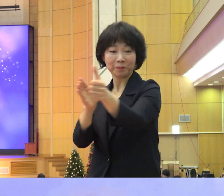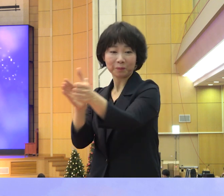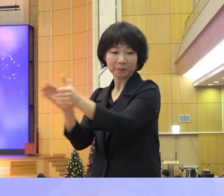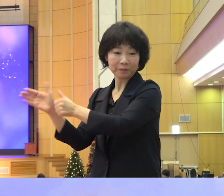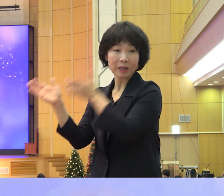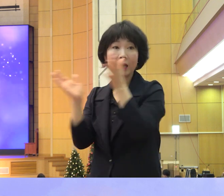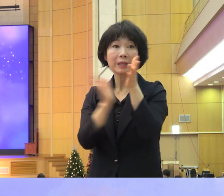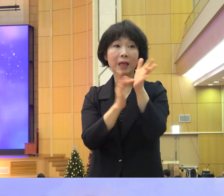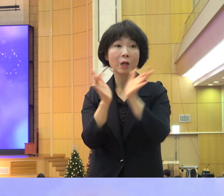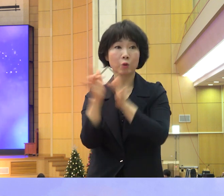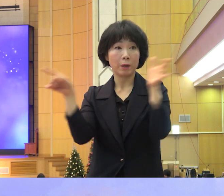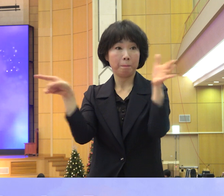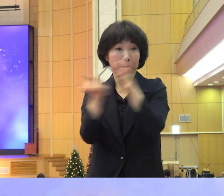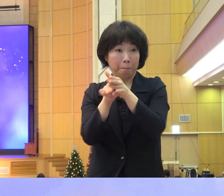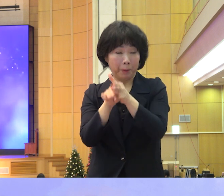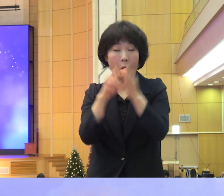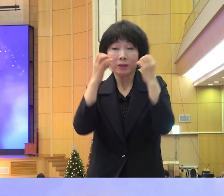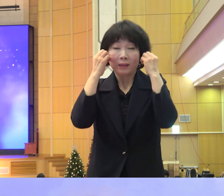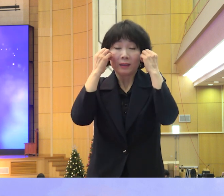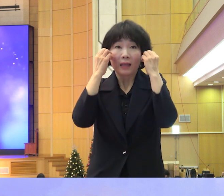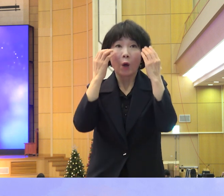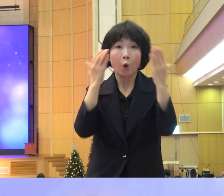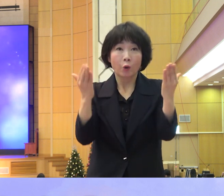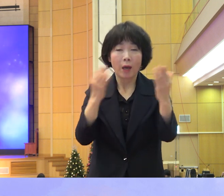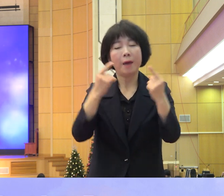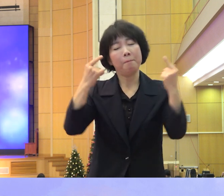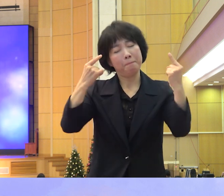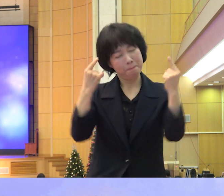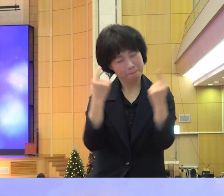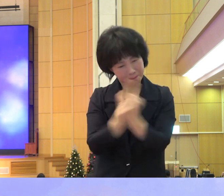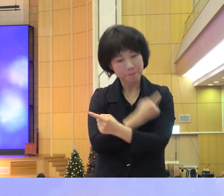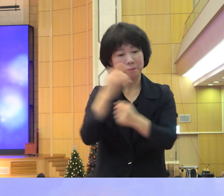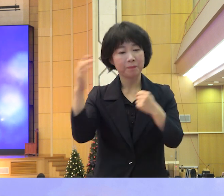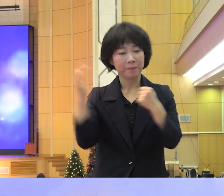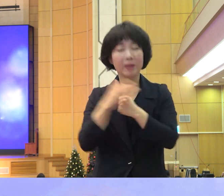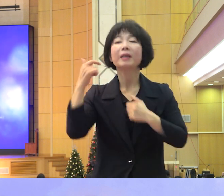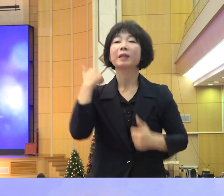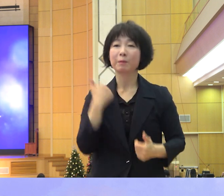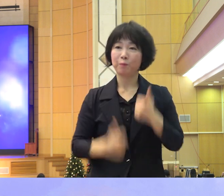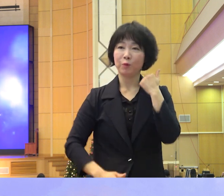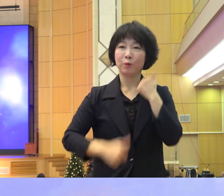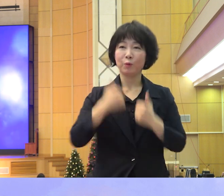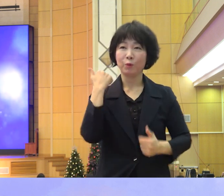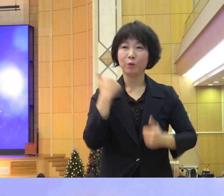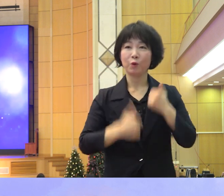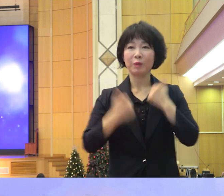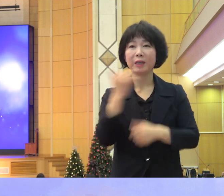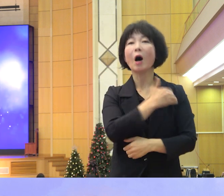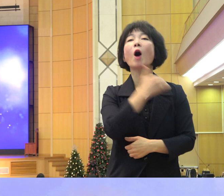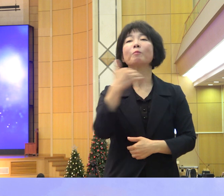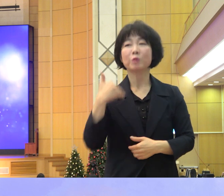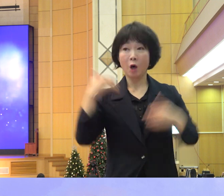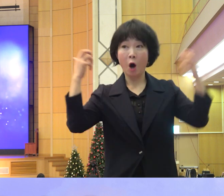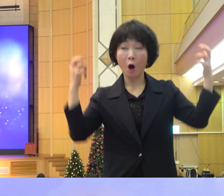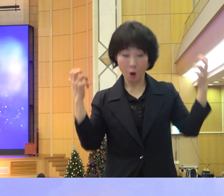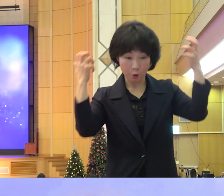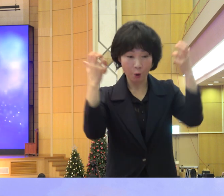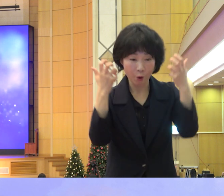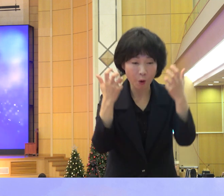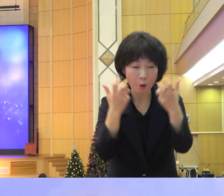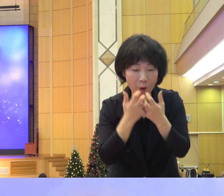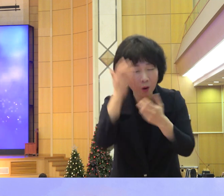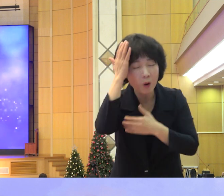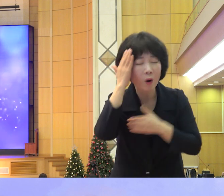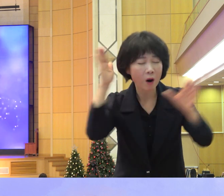믿으세요. 예수를 믿고 새롭게 되니 기쁨이 넘쳐요.